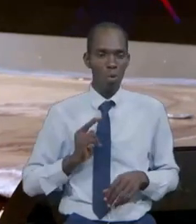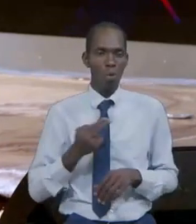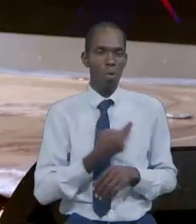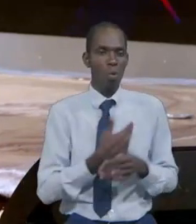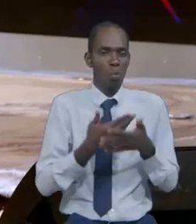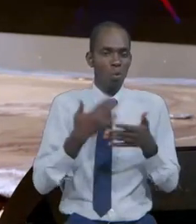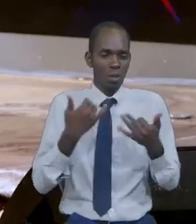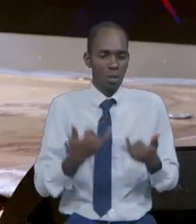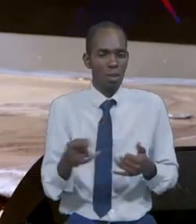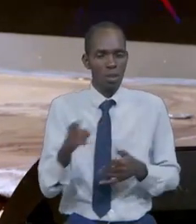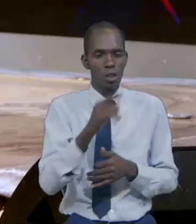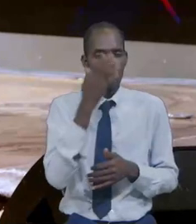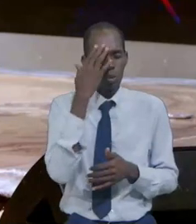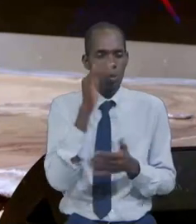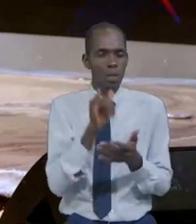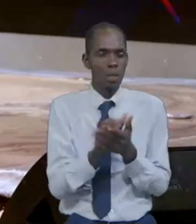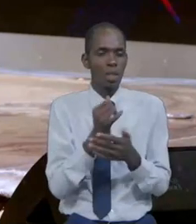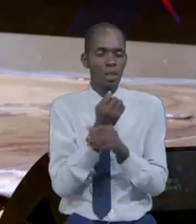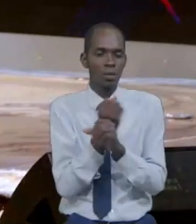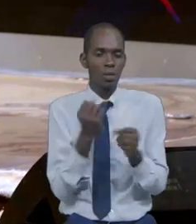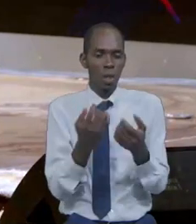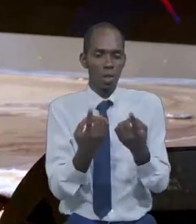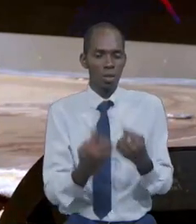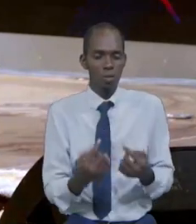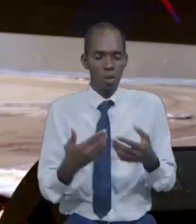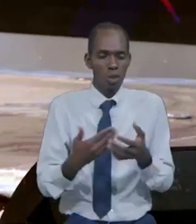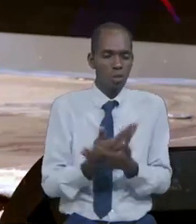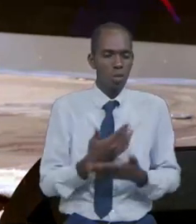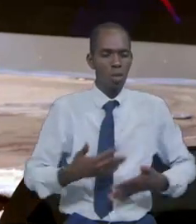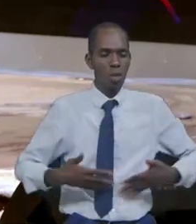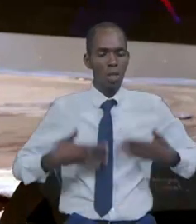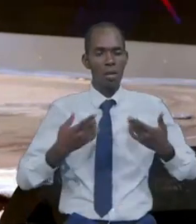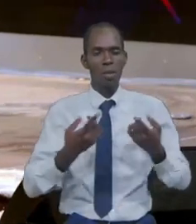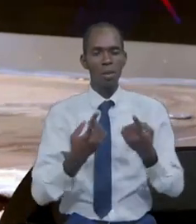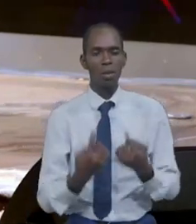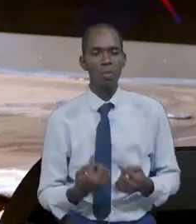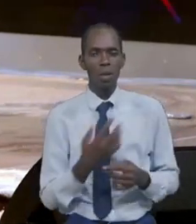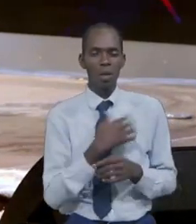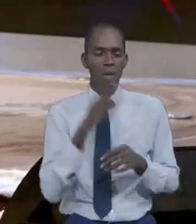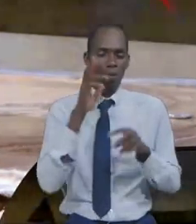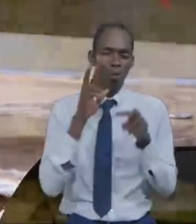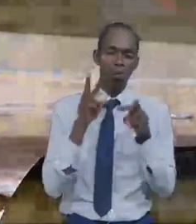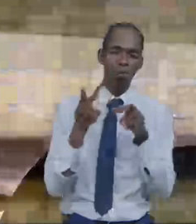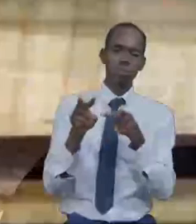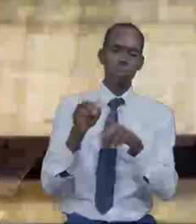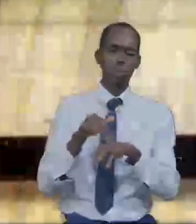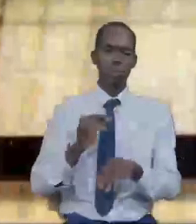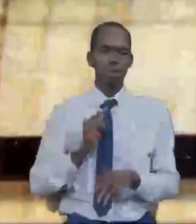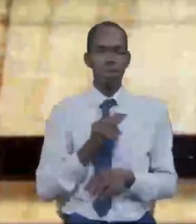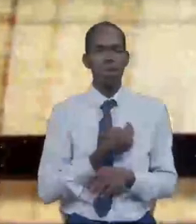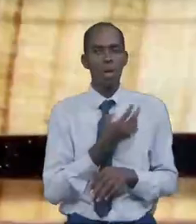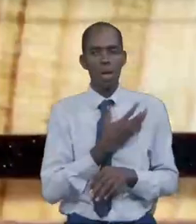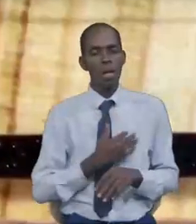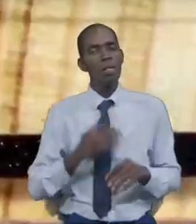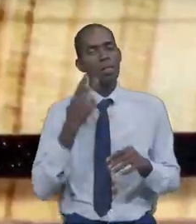que le salut est là, que nous sommes régénérés, il y a une nouvelle vie. S'ils nous voient, et s'ils nous voient, et qu'ils